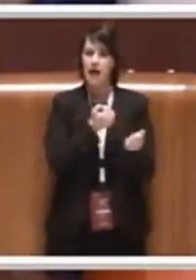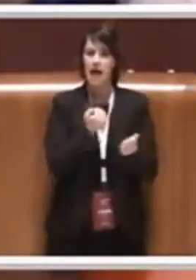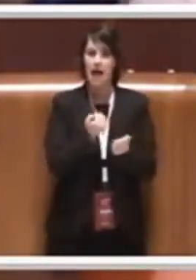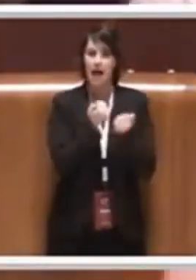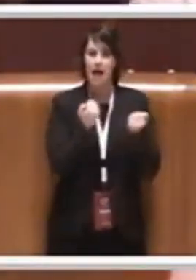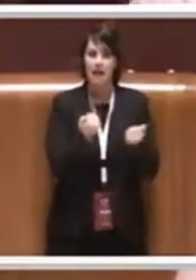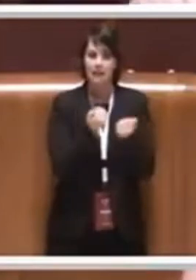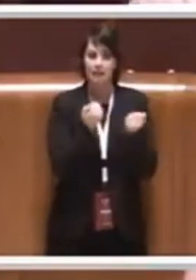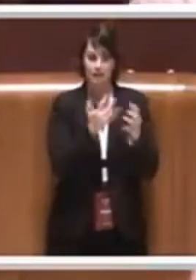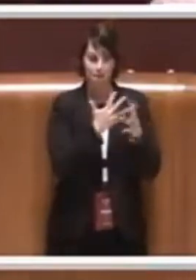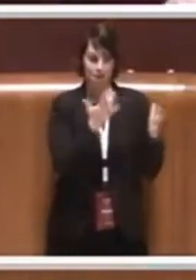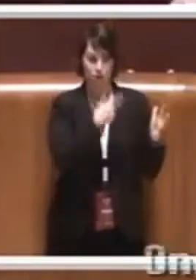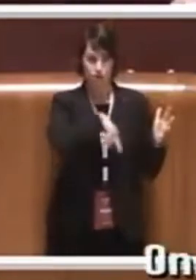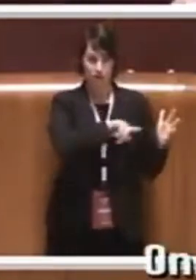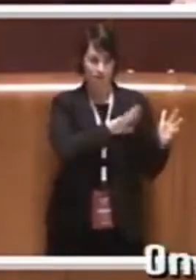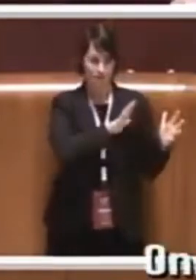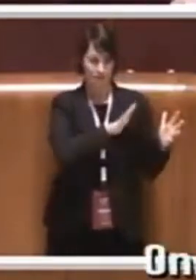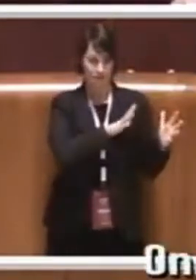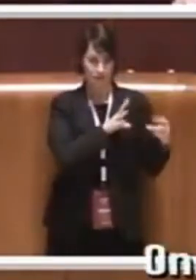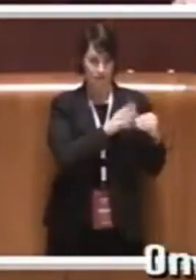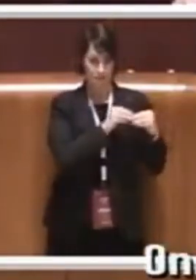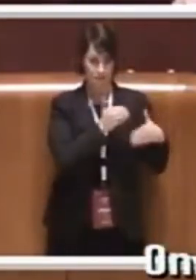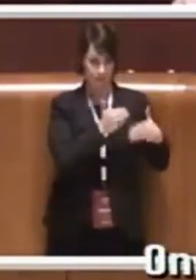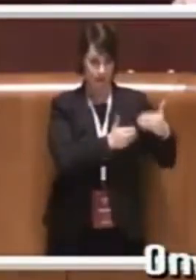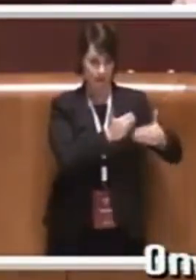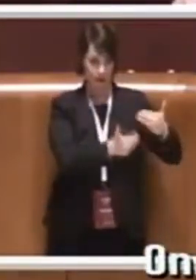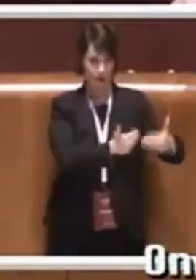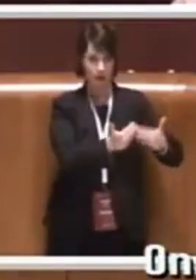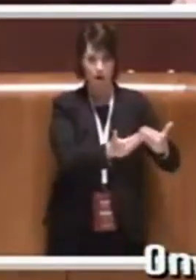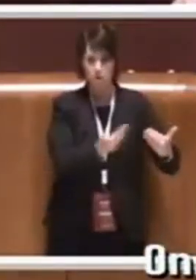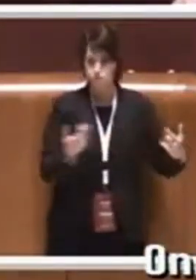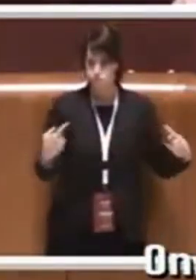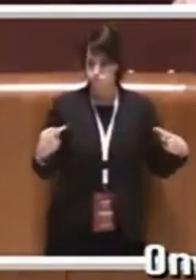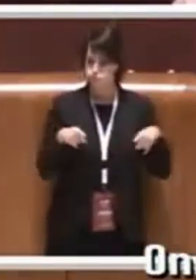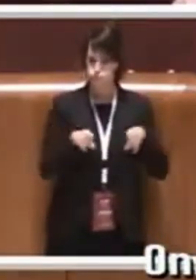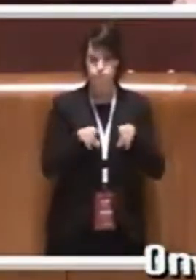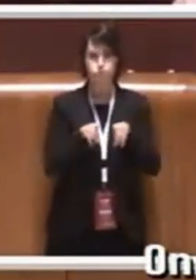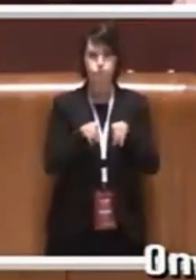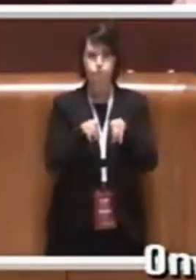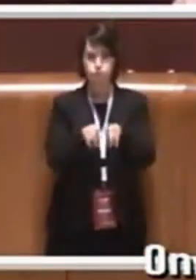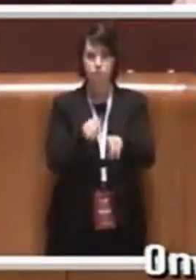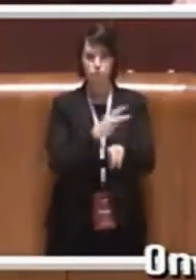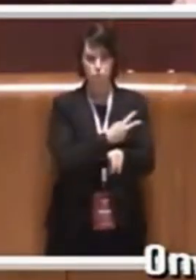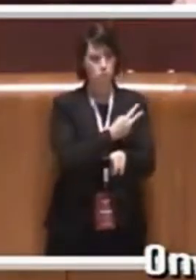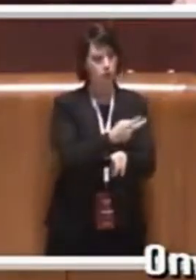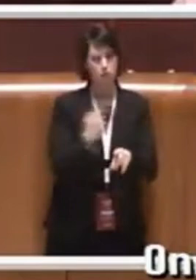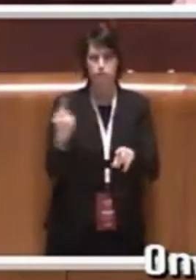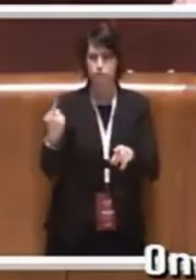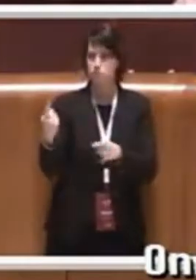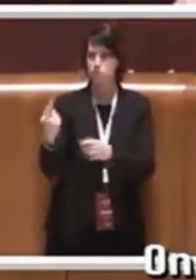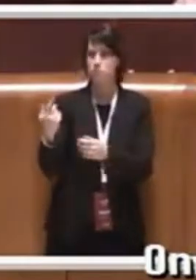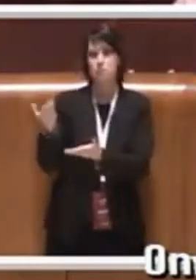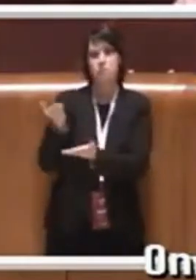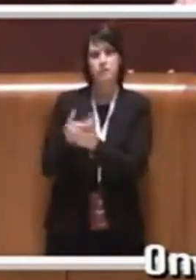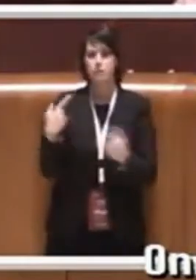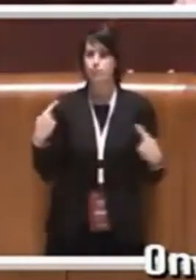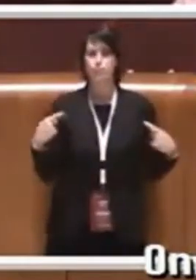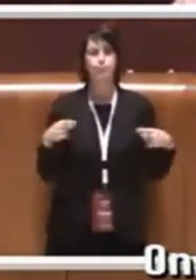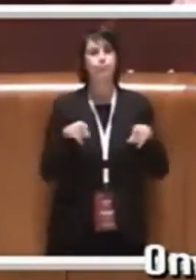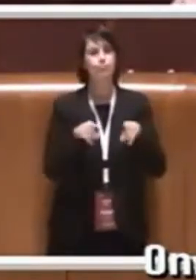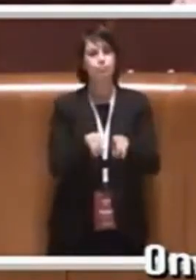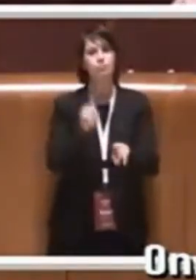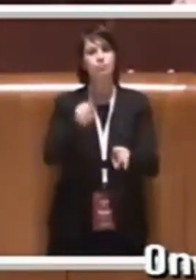questa maggioranza ha portato avanti nel corso di questi primi 2 anni, che abbiamo visto anche la Giunta